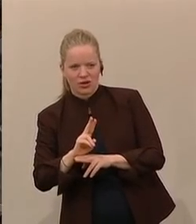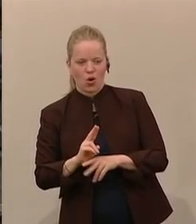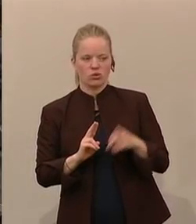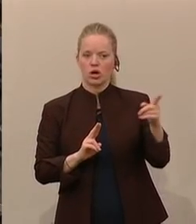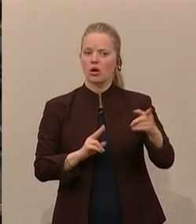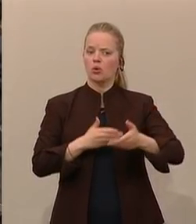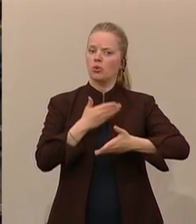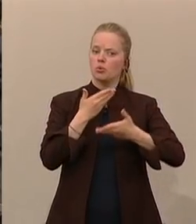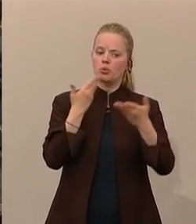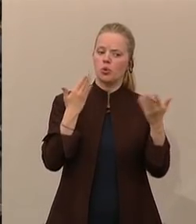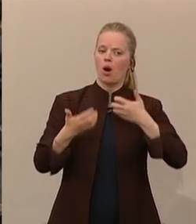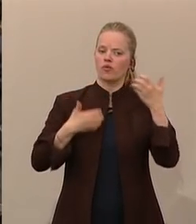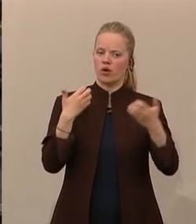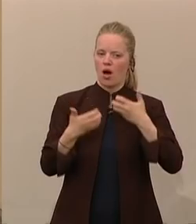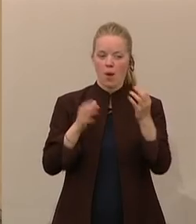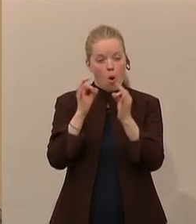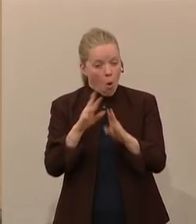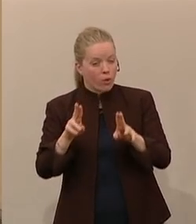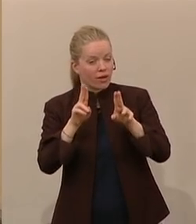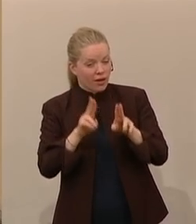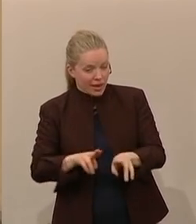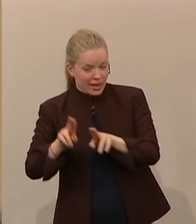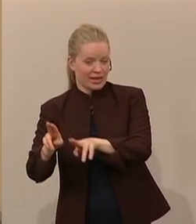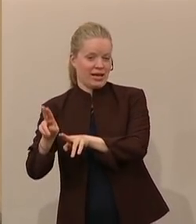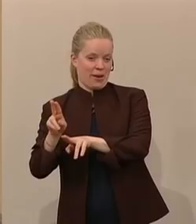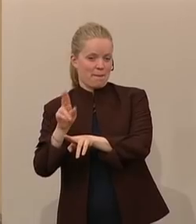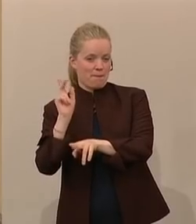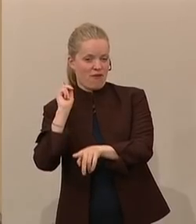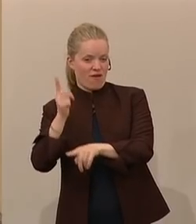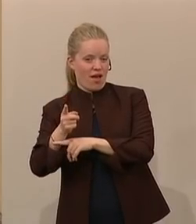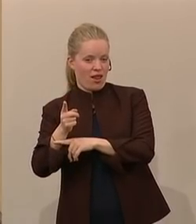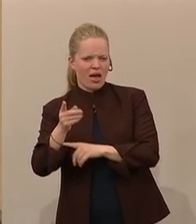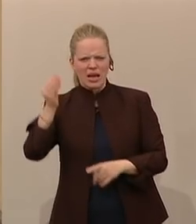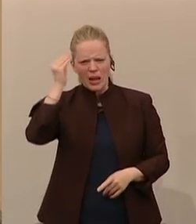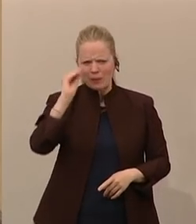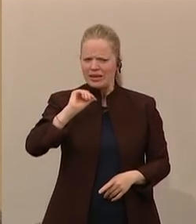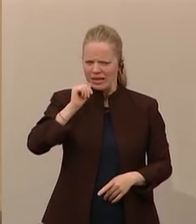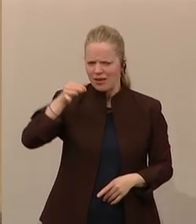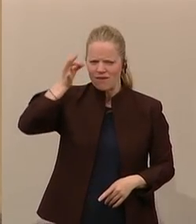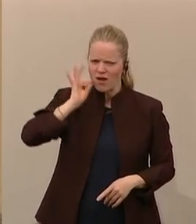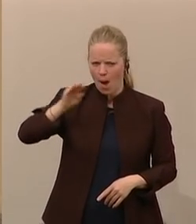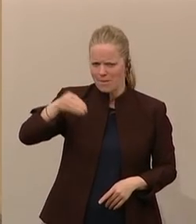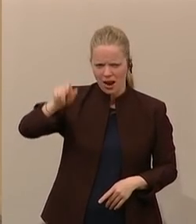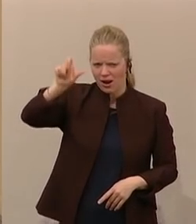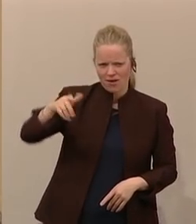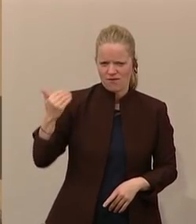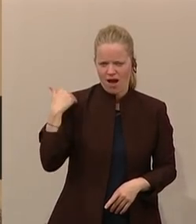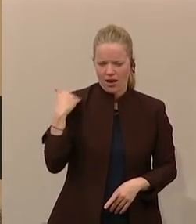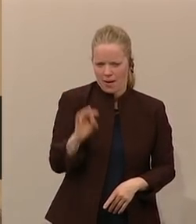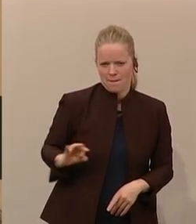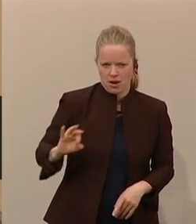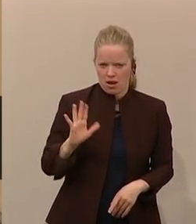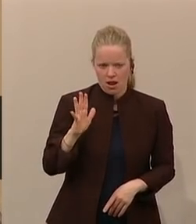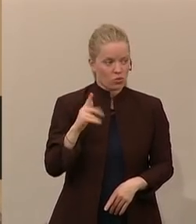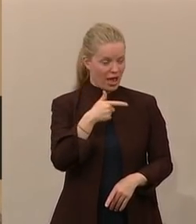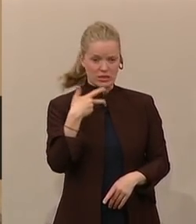waren aber ohne richterlichen Befehl. Ich glaube nicht, dass die Frau Merkel eine Kriminelle war. Und wo das damals Thema war, gab es keinen Aufschrei